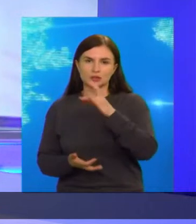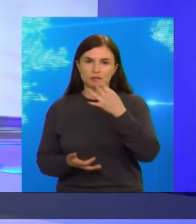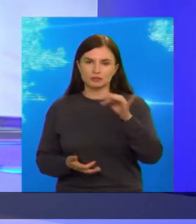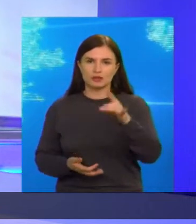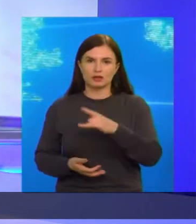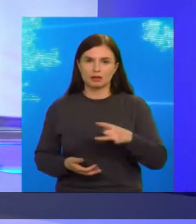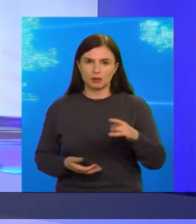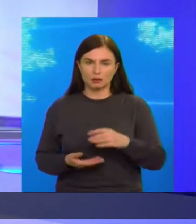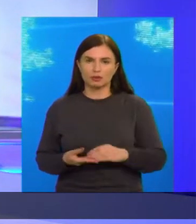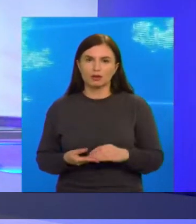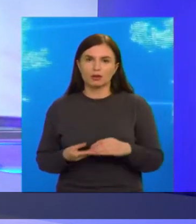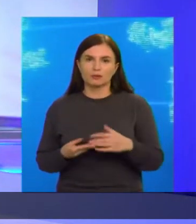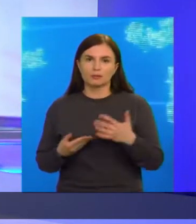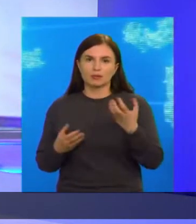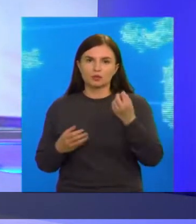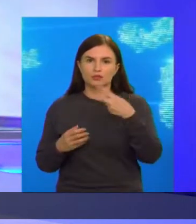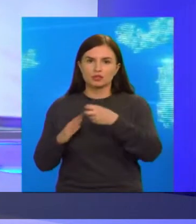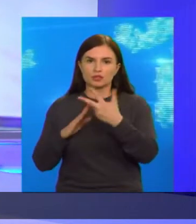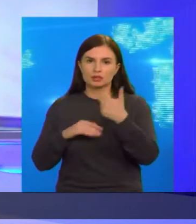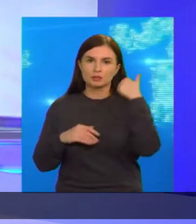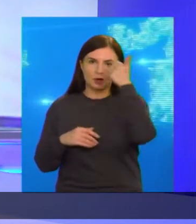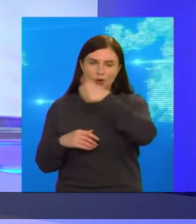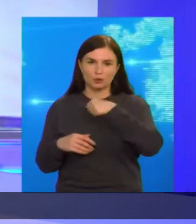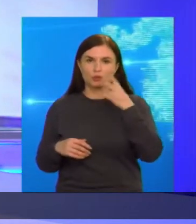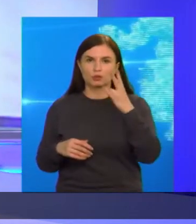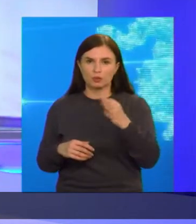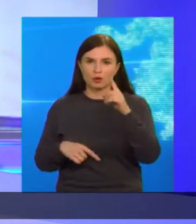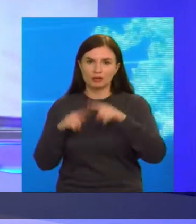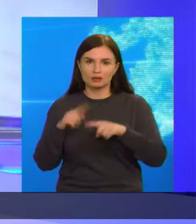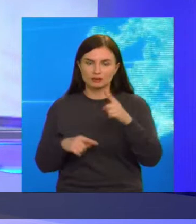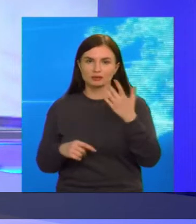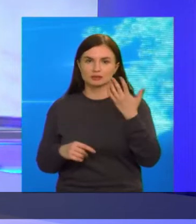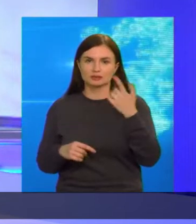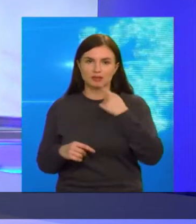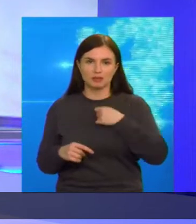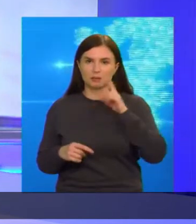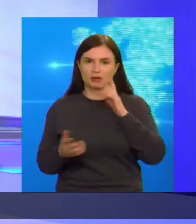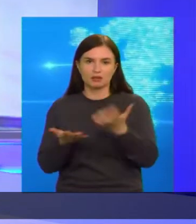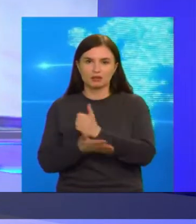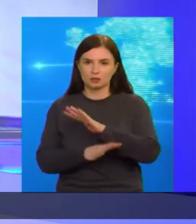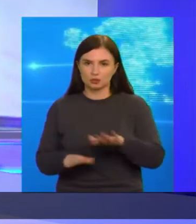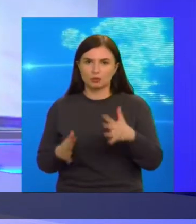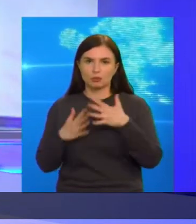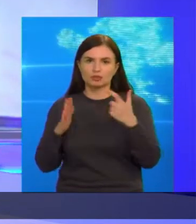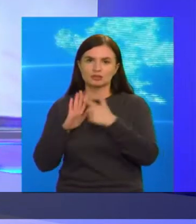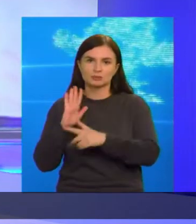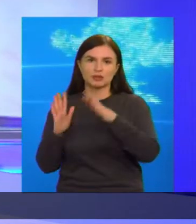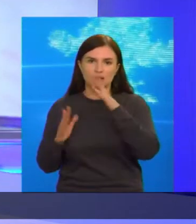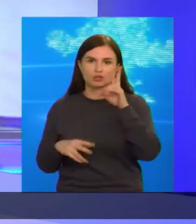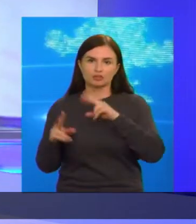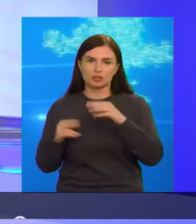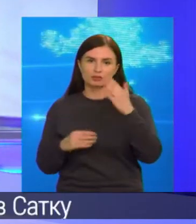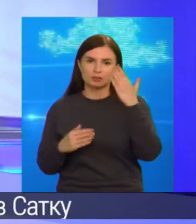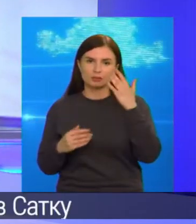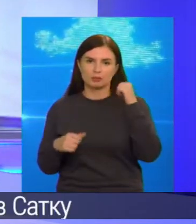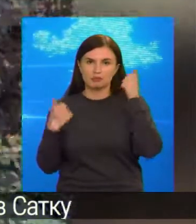в Смоленской области еще в 2013 году, однако родных солдата отыскать до сих пор не удалось. Больше 70 лет боец считался без вести